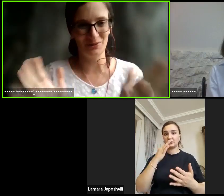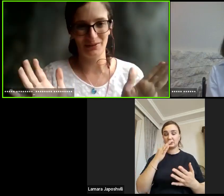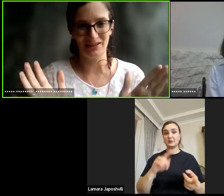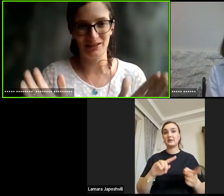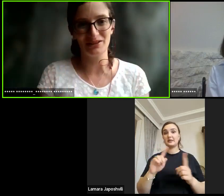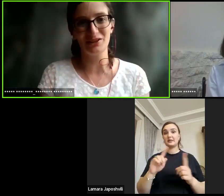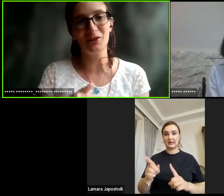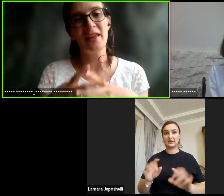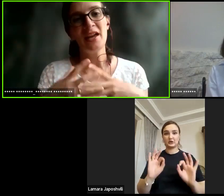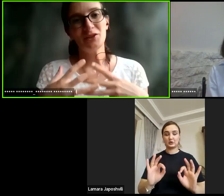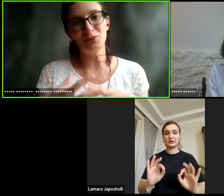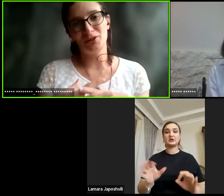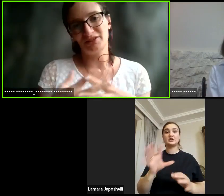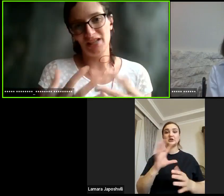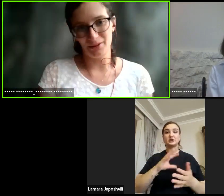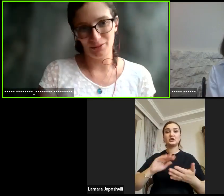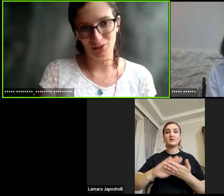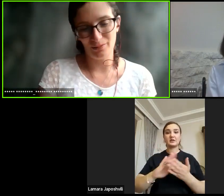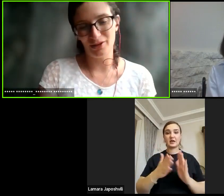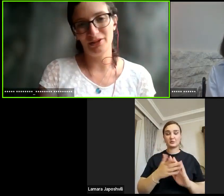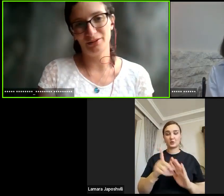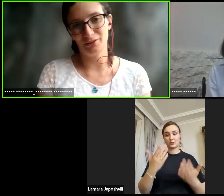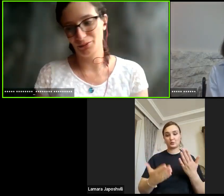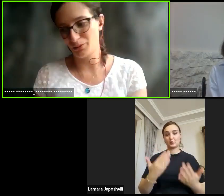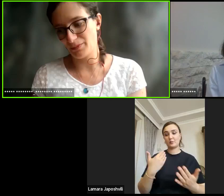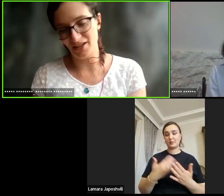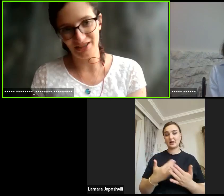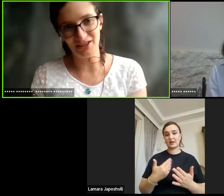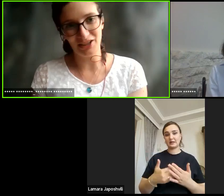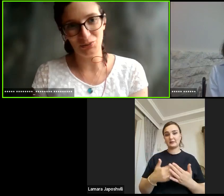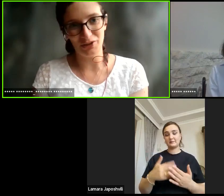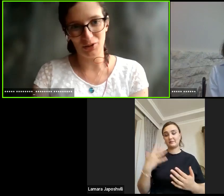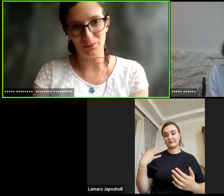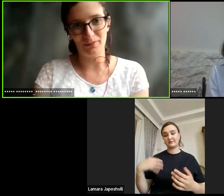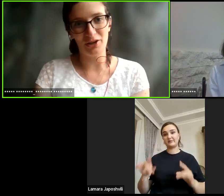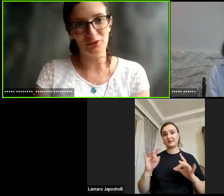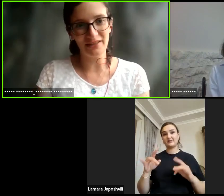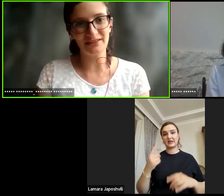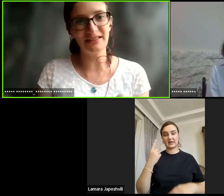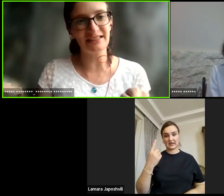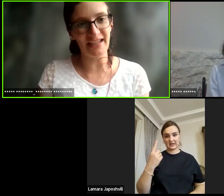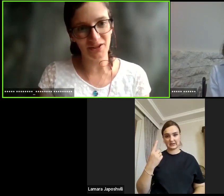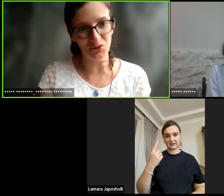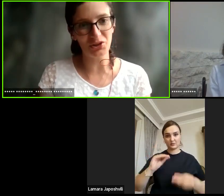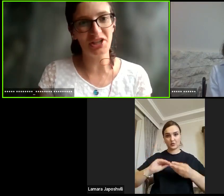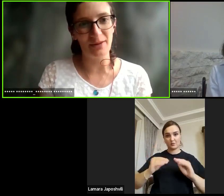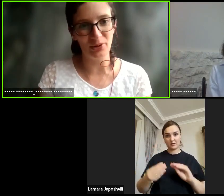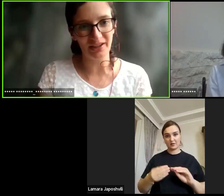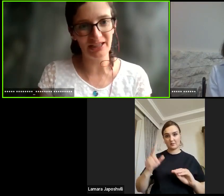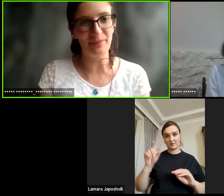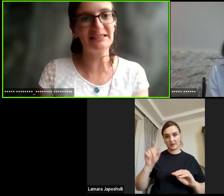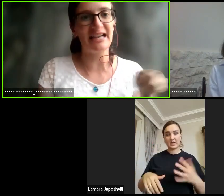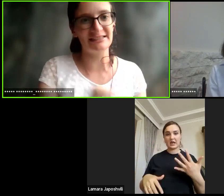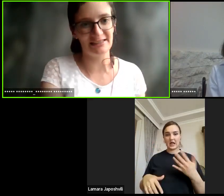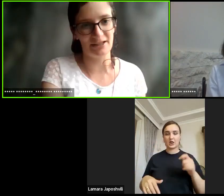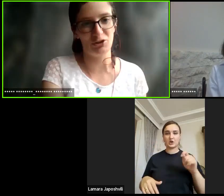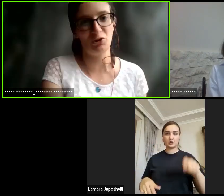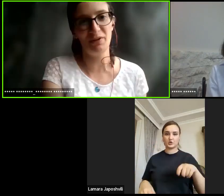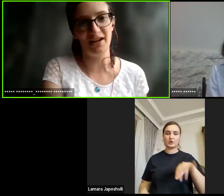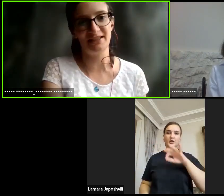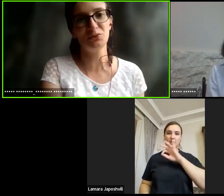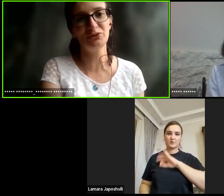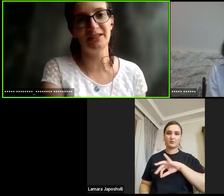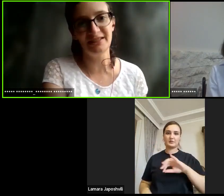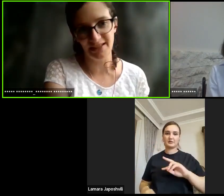იგი, შევთავაზეთ იმას, რომ თუ თქვა სამი მდგომარეობა და რომელიმე ერთი კიდურის პრობლემა აქვს პაციენტს, ხელჯოხი გამოიყენება